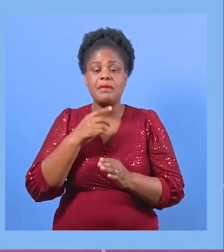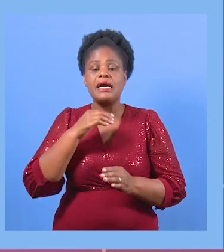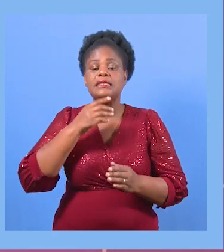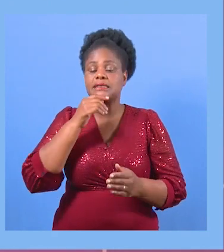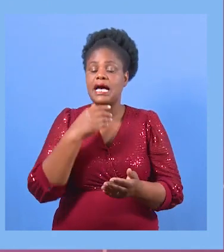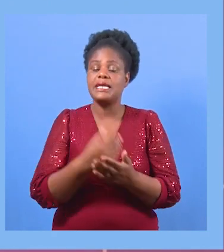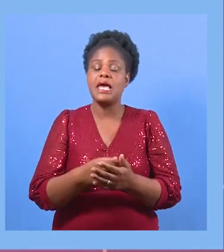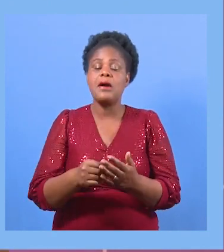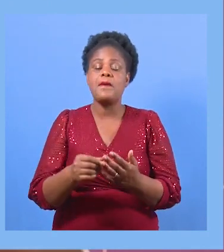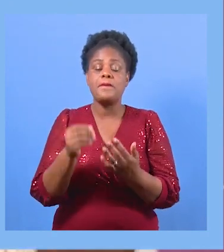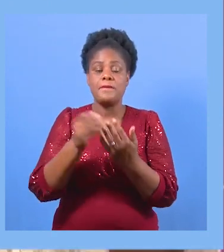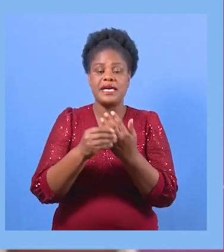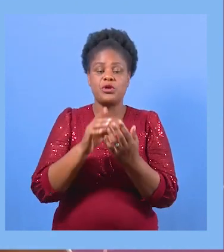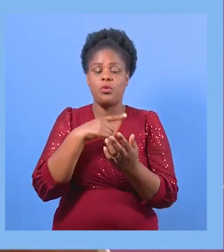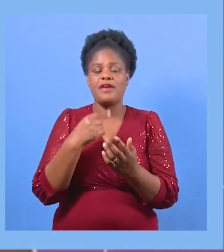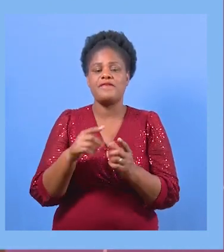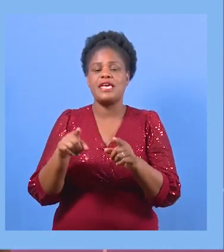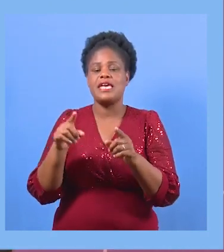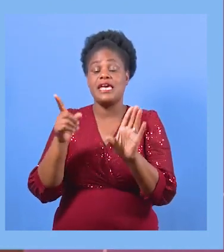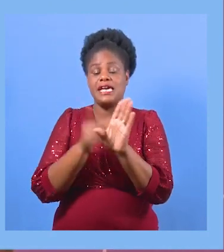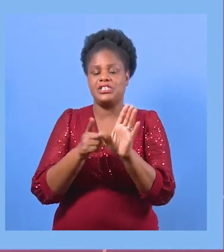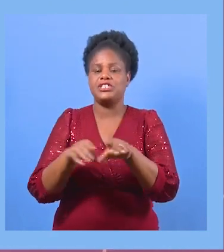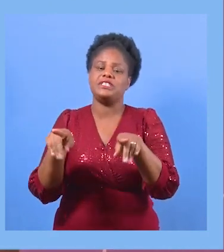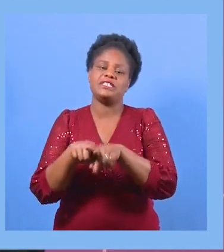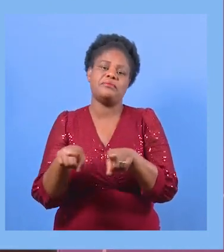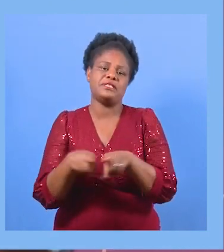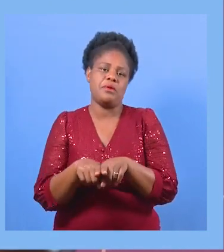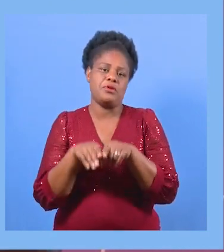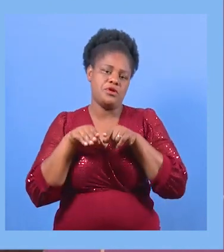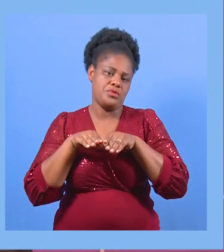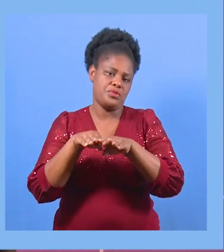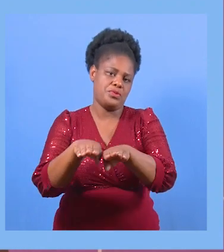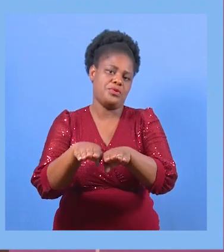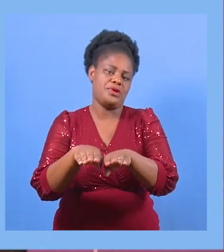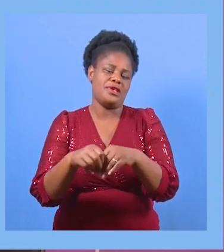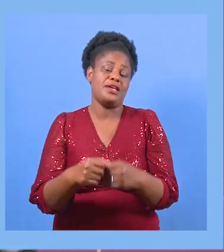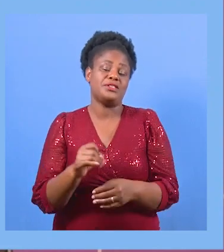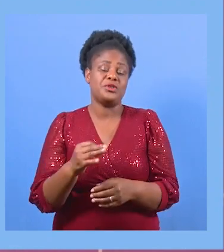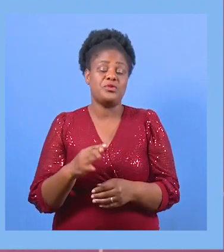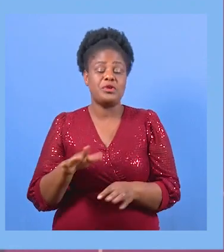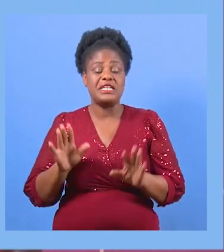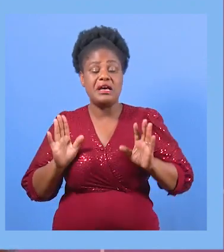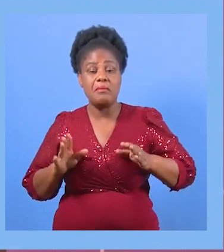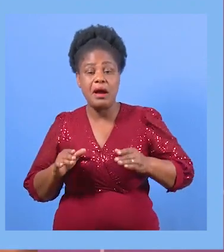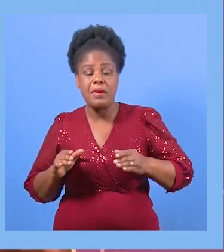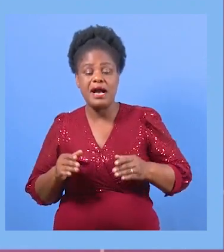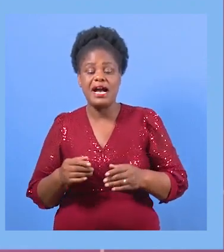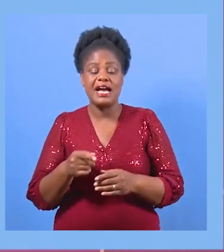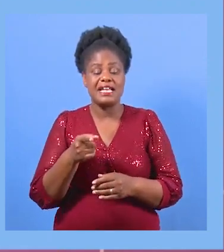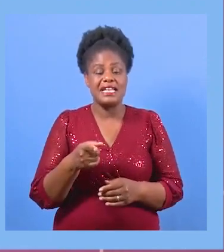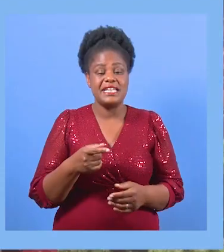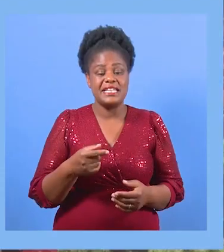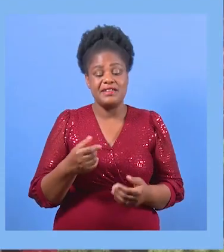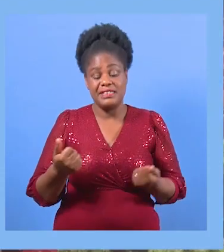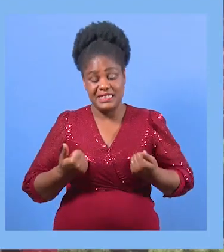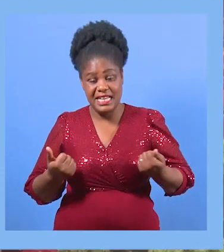ndombotaura kwatiri isi vabereki, tisi tine vana ava vari kuroorwa, vari kutengerwa zvipo nevakomana